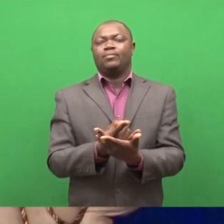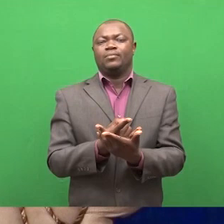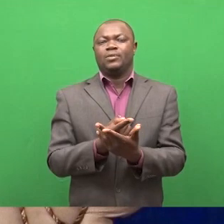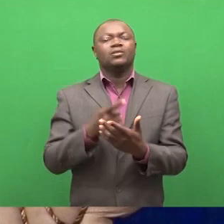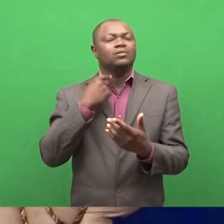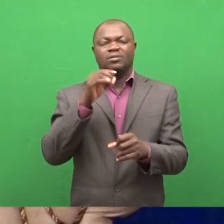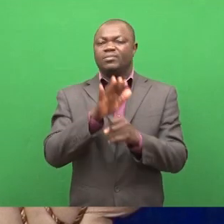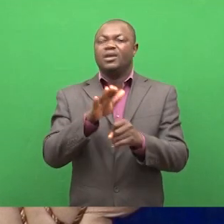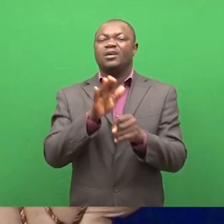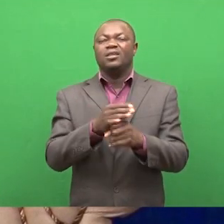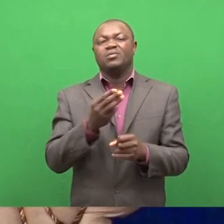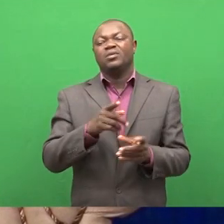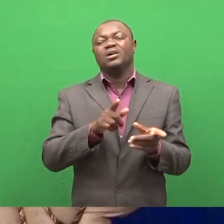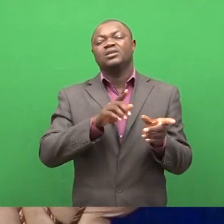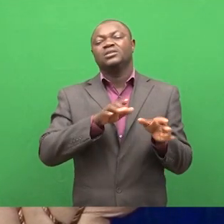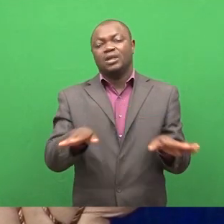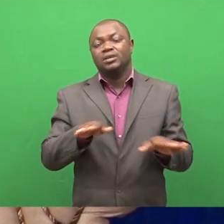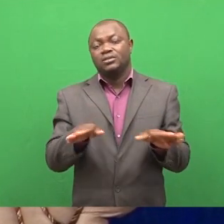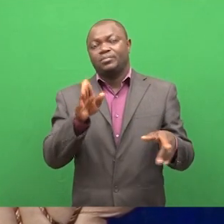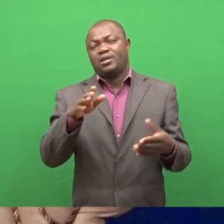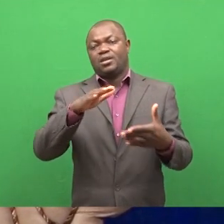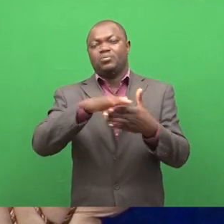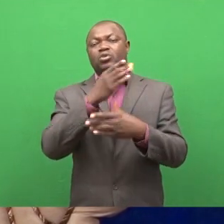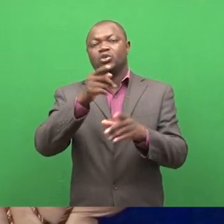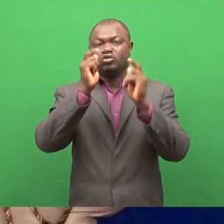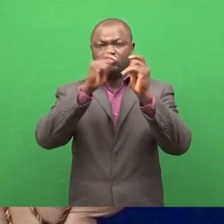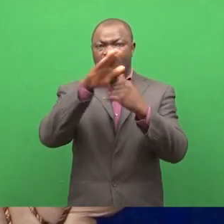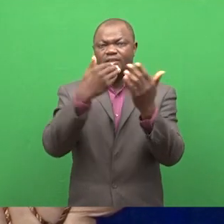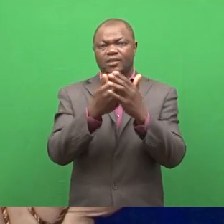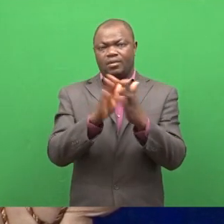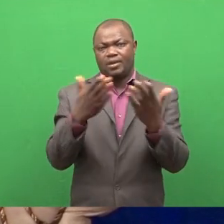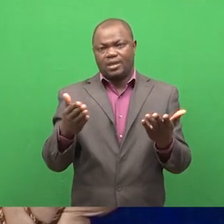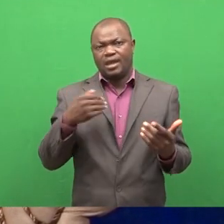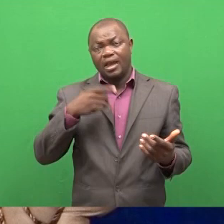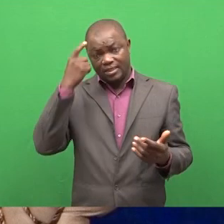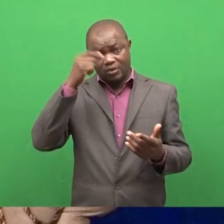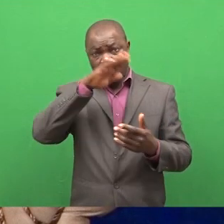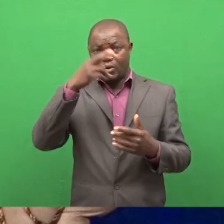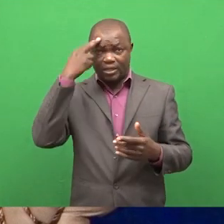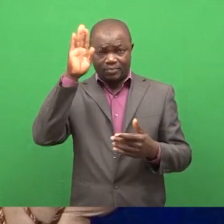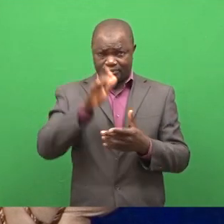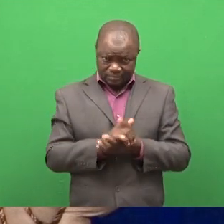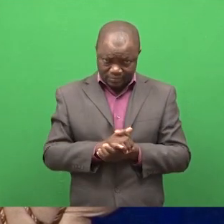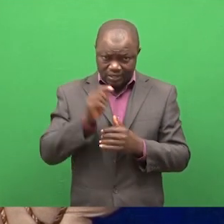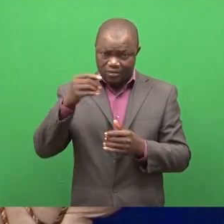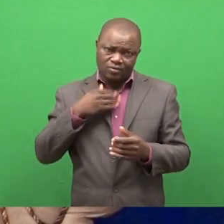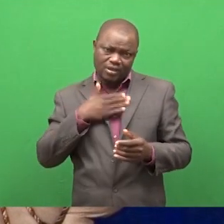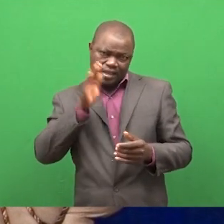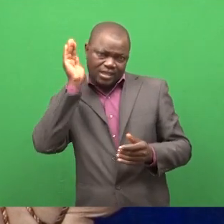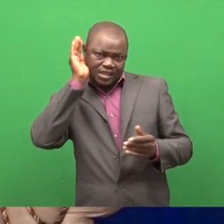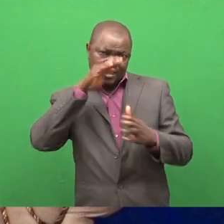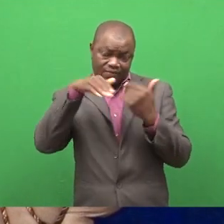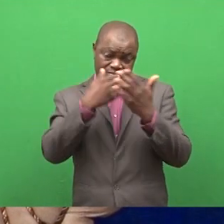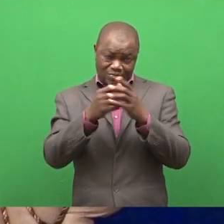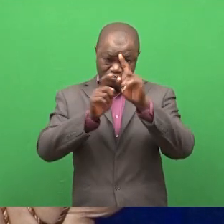kufa vakawanda nekuti hakuna zivo. Saka tinovimba kuti chiri mumusaka saka chinozvinzwira tichapindirwa mubvunzo